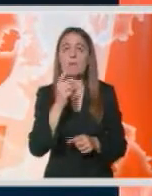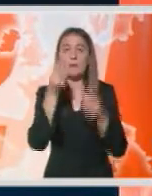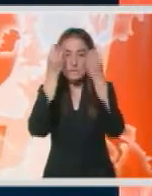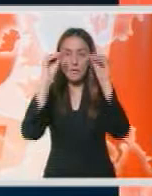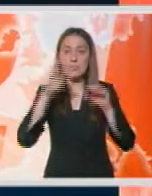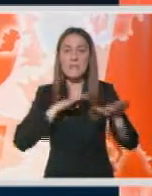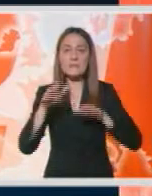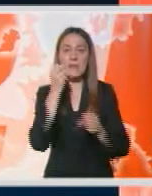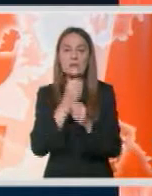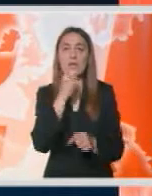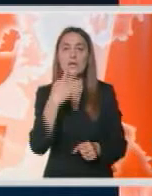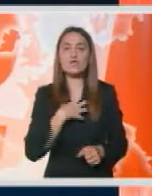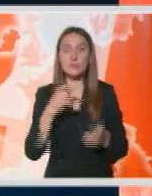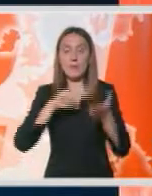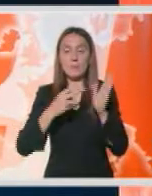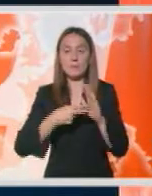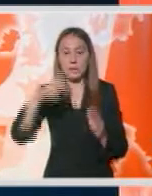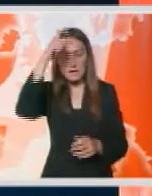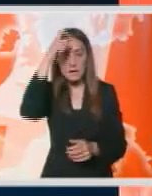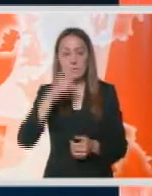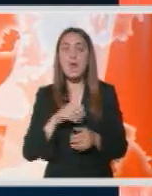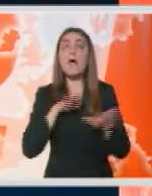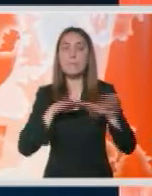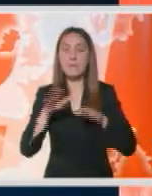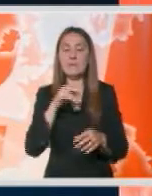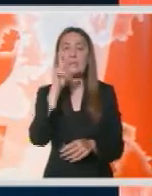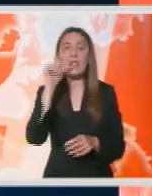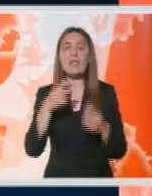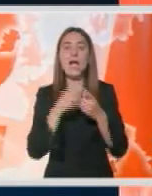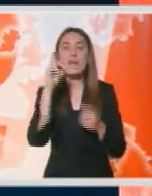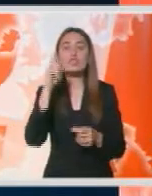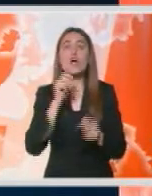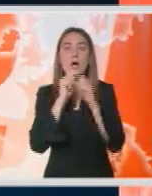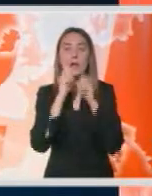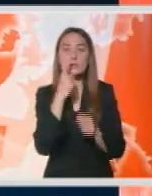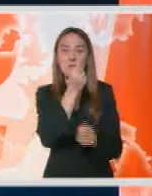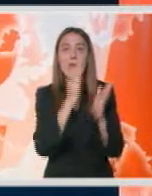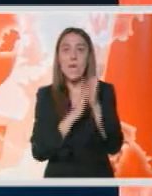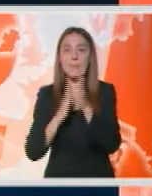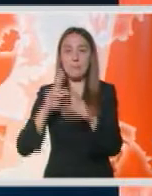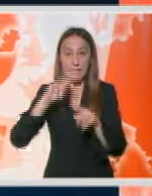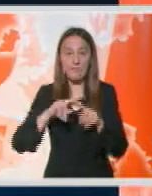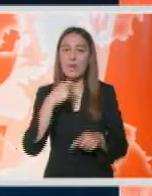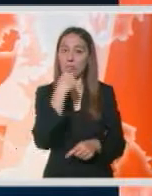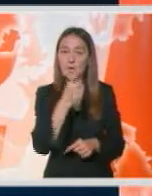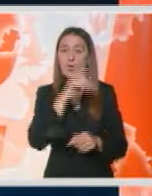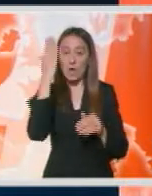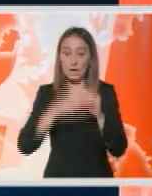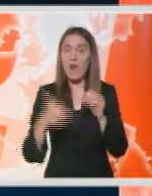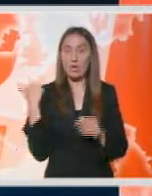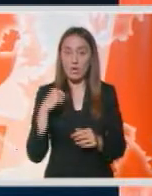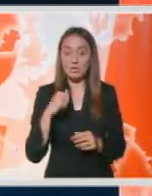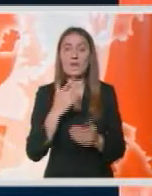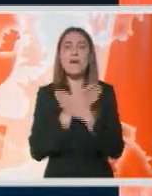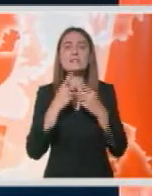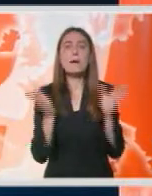je Ministarstvo rada i socijalne politike Srbije. Ministar Rasim Ljajić je u razgovoru sa MMF-om naveo da bi do kraja godine